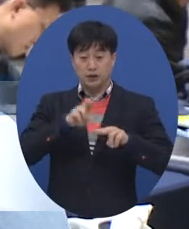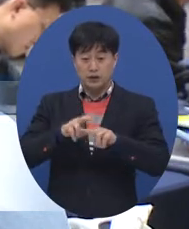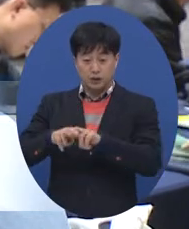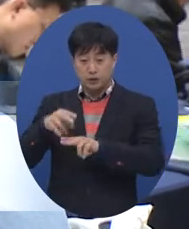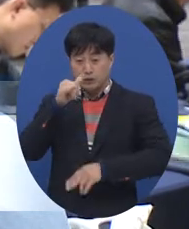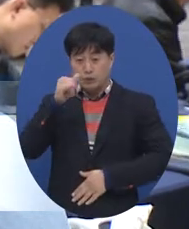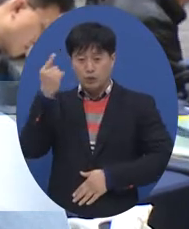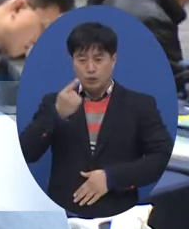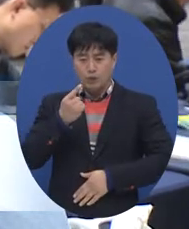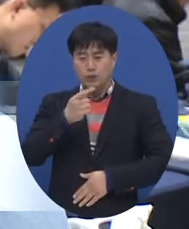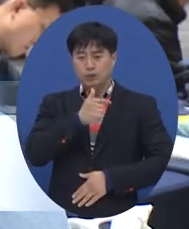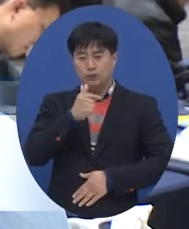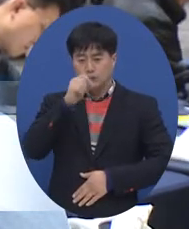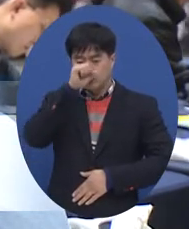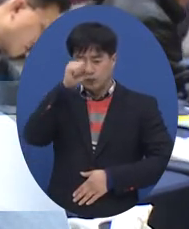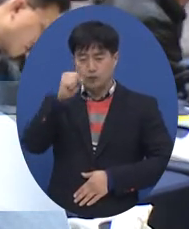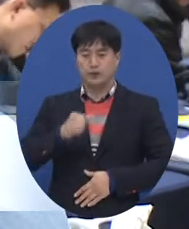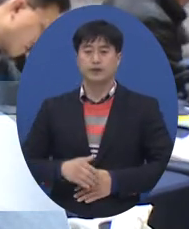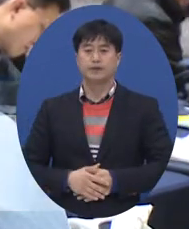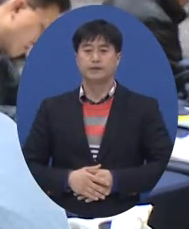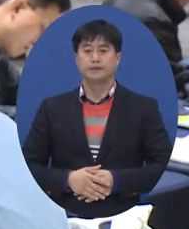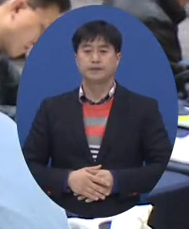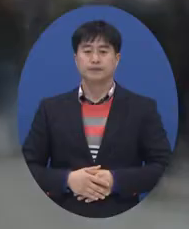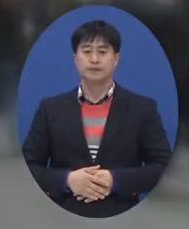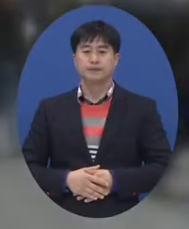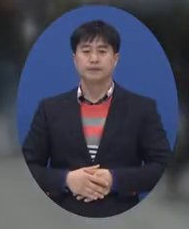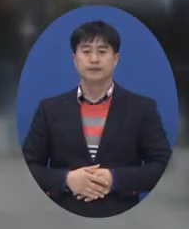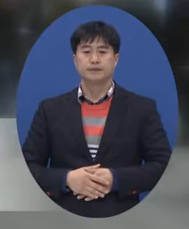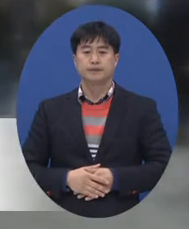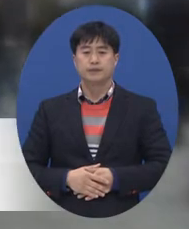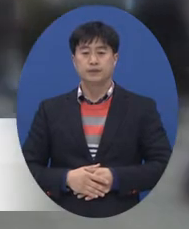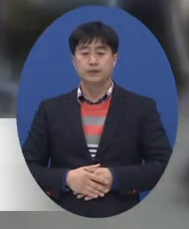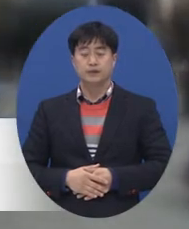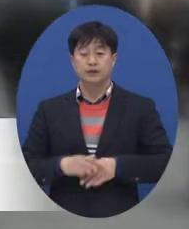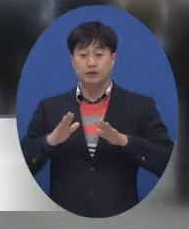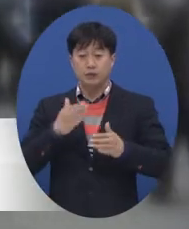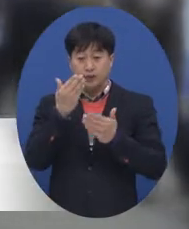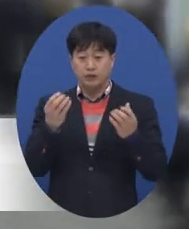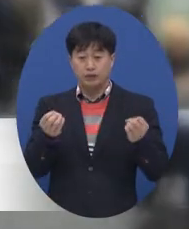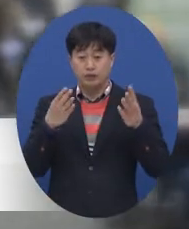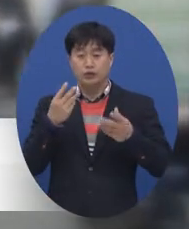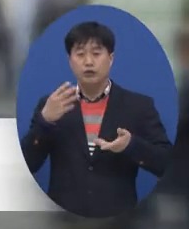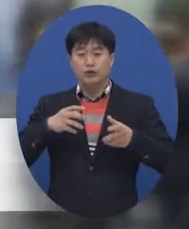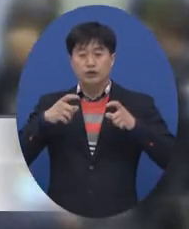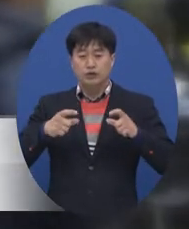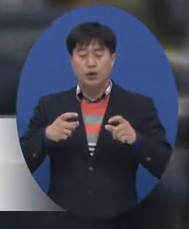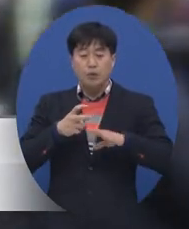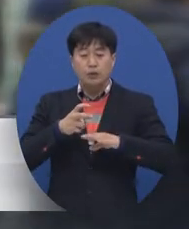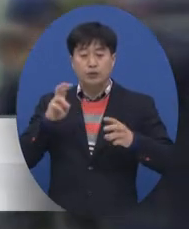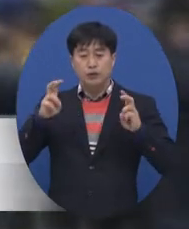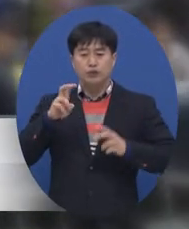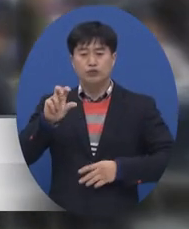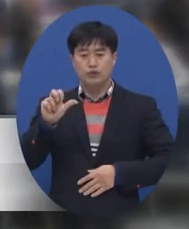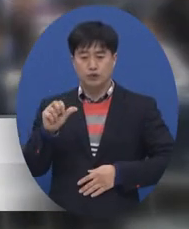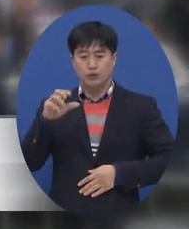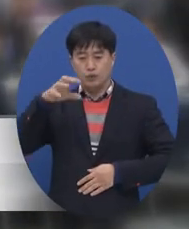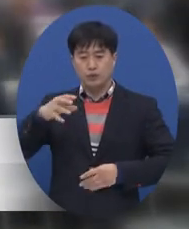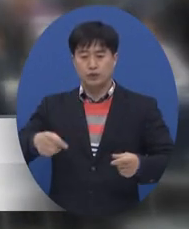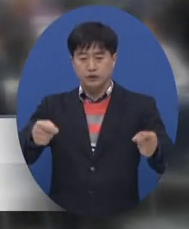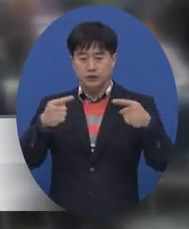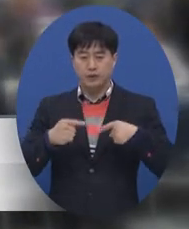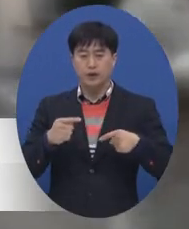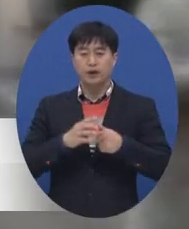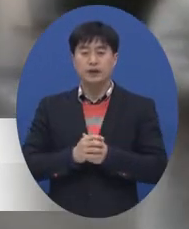그 자리가 있어서 오늘 와봤더니 굉장히 좋네요. 이번 박람회엔 경기 지역 버스 기업 25곳이